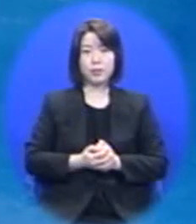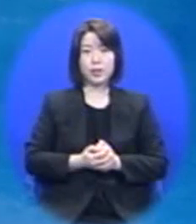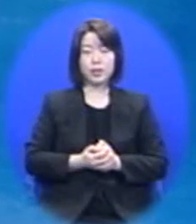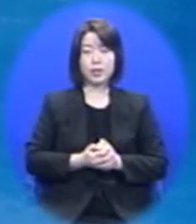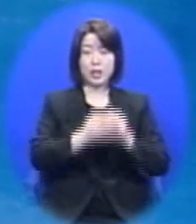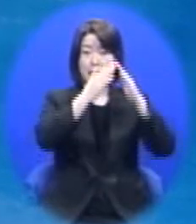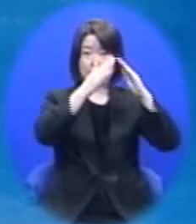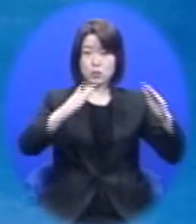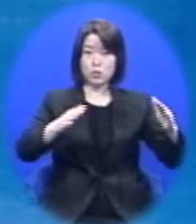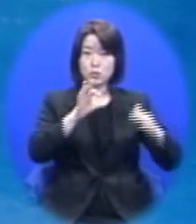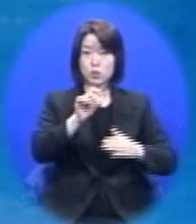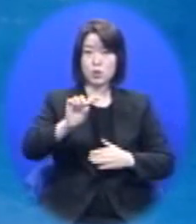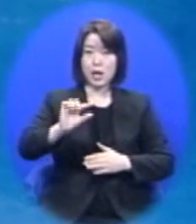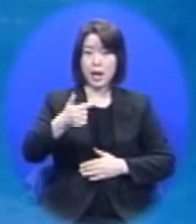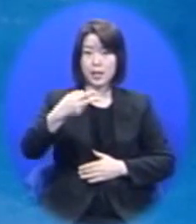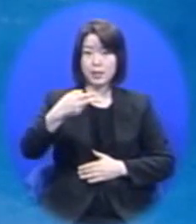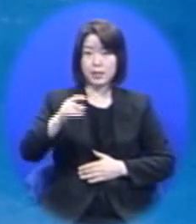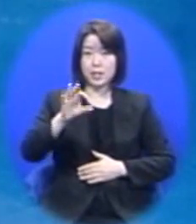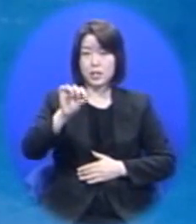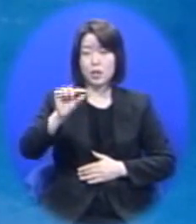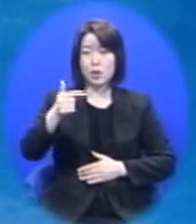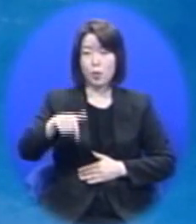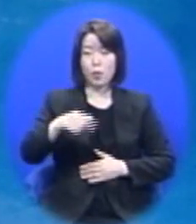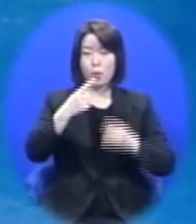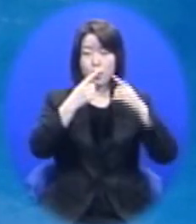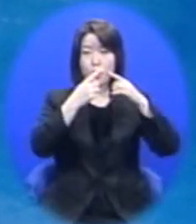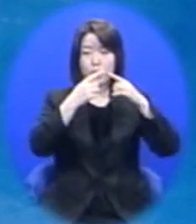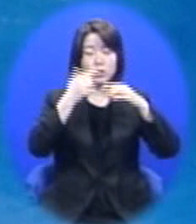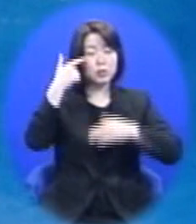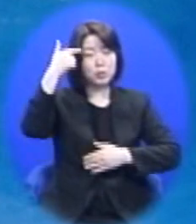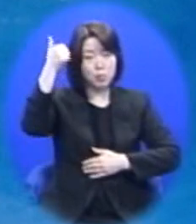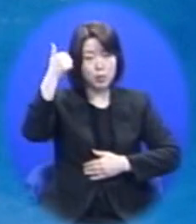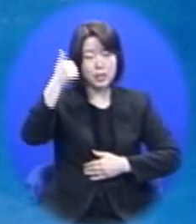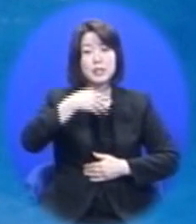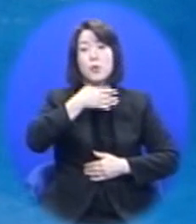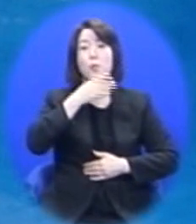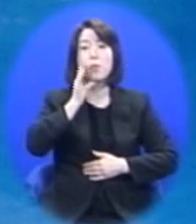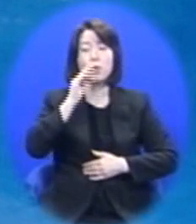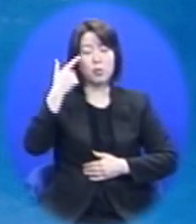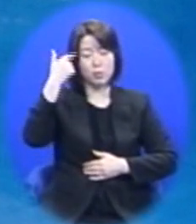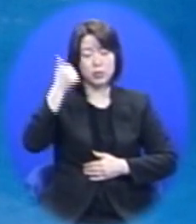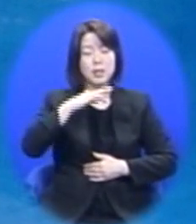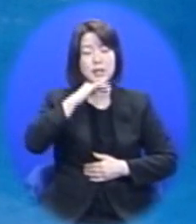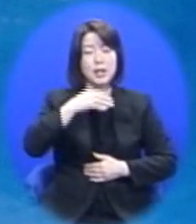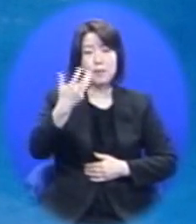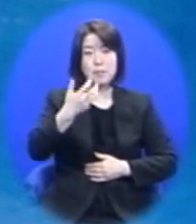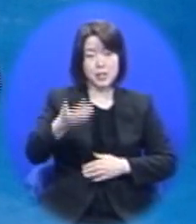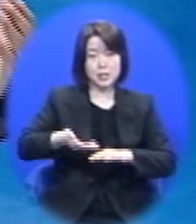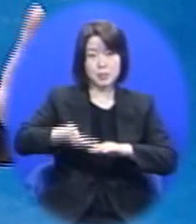전주 안디옥 교회 원로 목사님의 이동희 목사님, 이제 80이 넘으셨는데